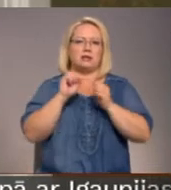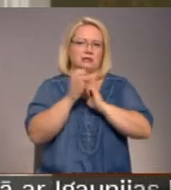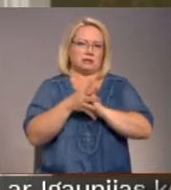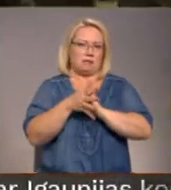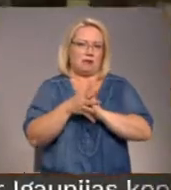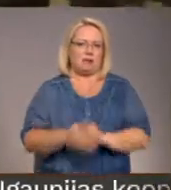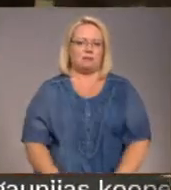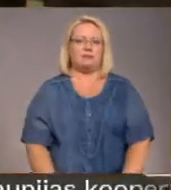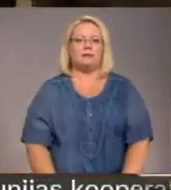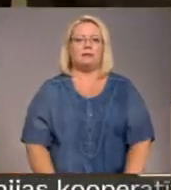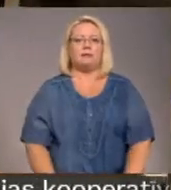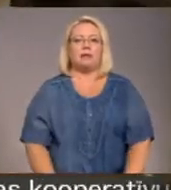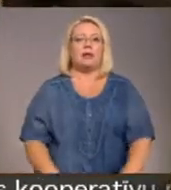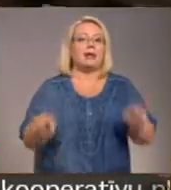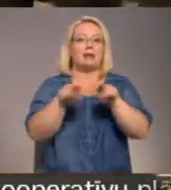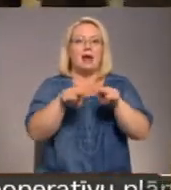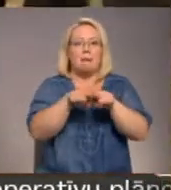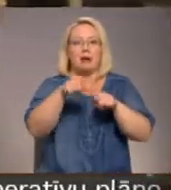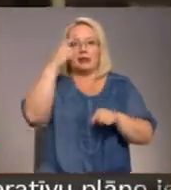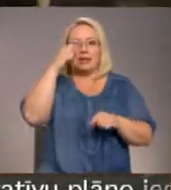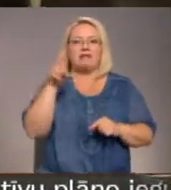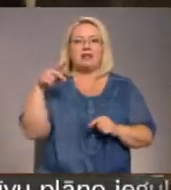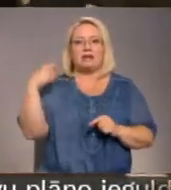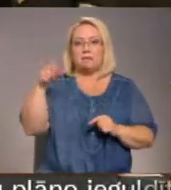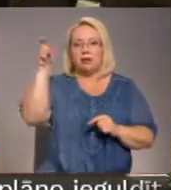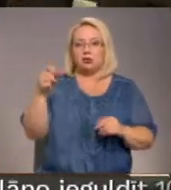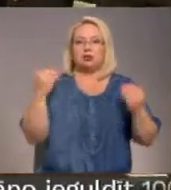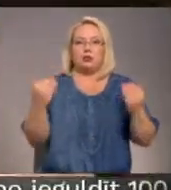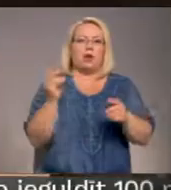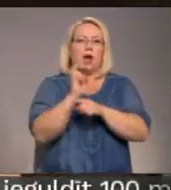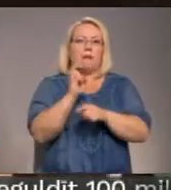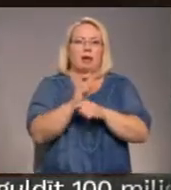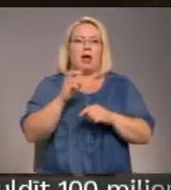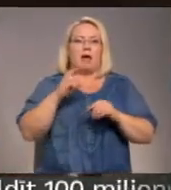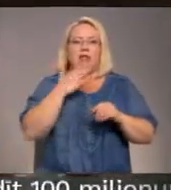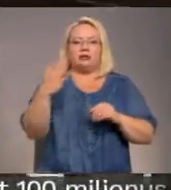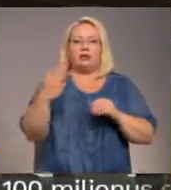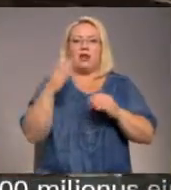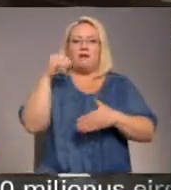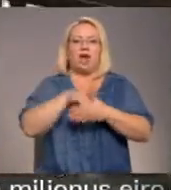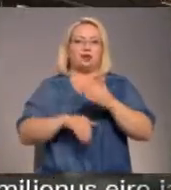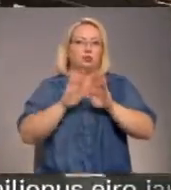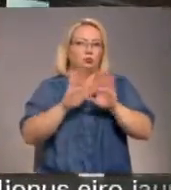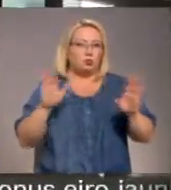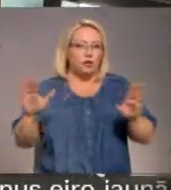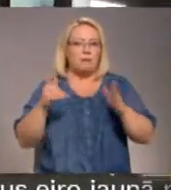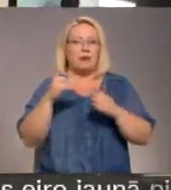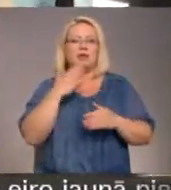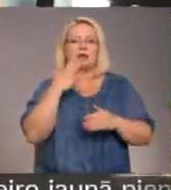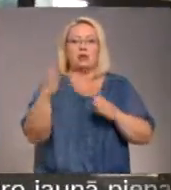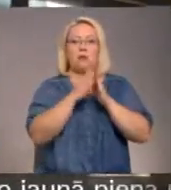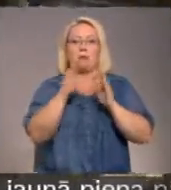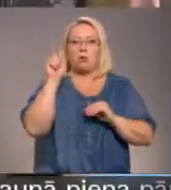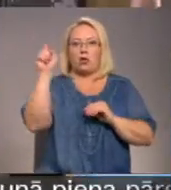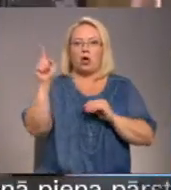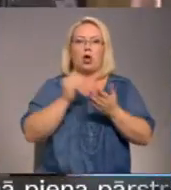sistēmai. Tāpat Indijas viceprezidents šodien apmeklēja Latvijas Nacionālo vēstures muzeju, tikmēr Nacionālajā